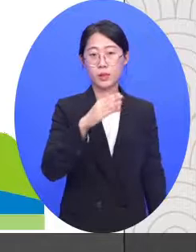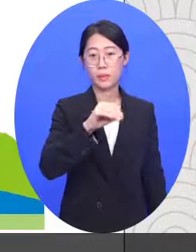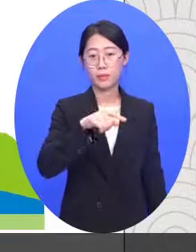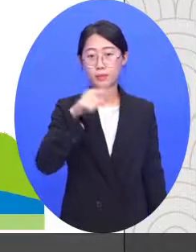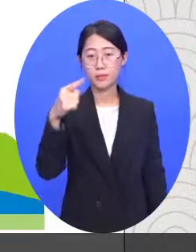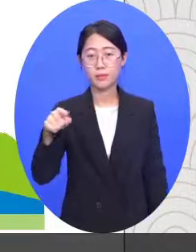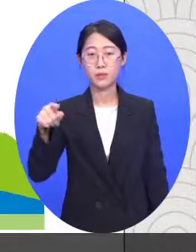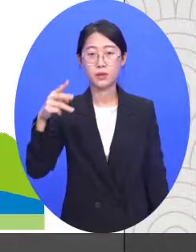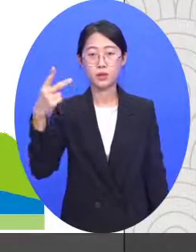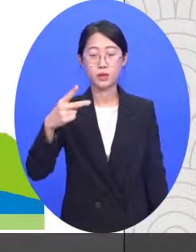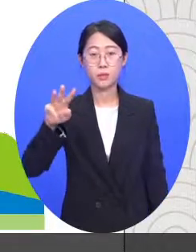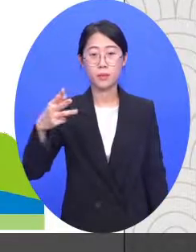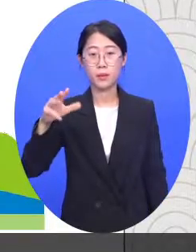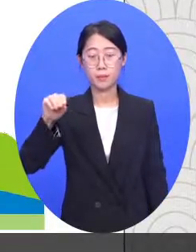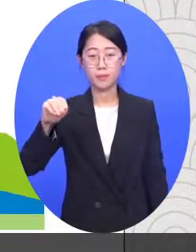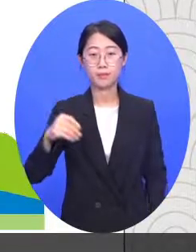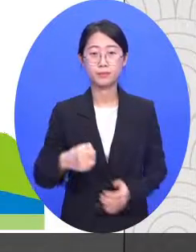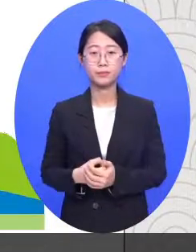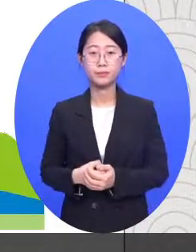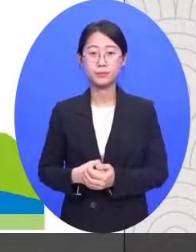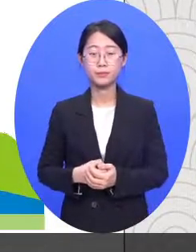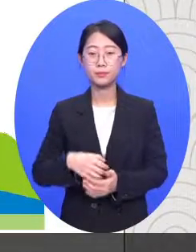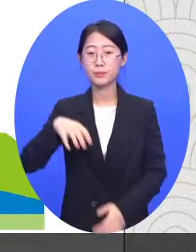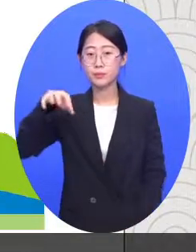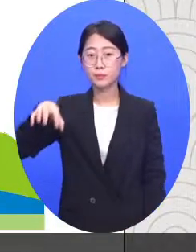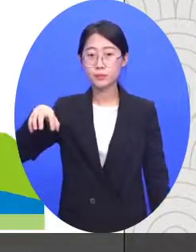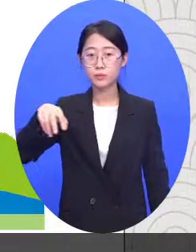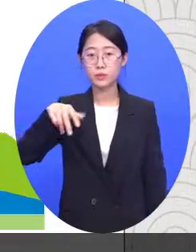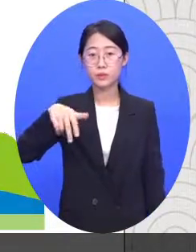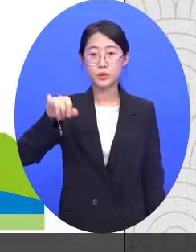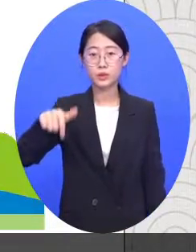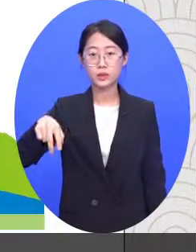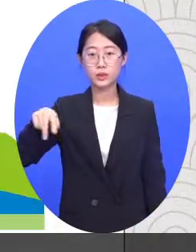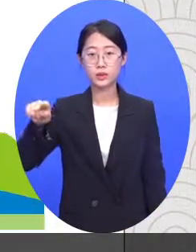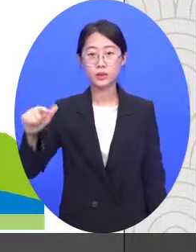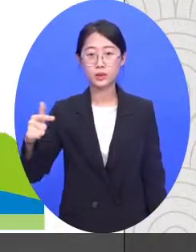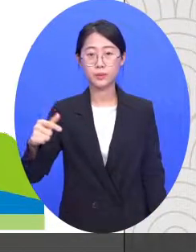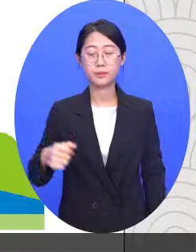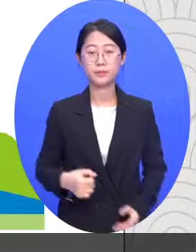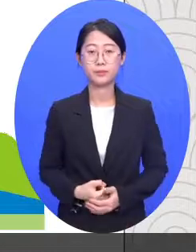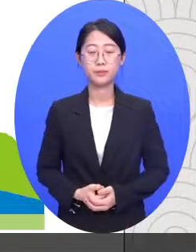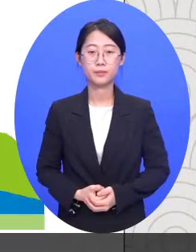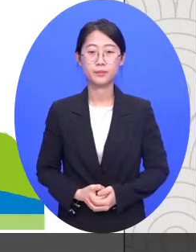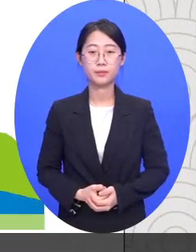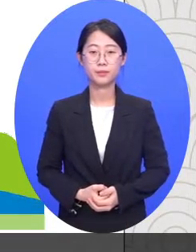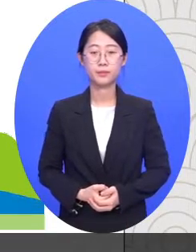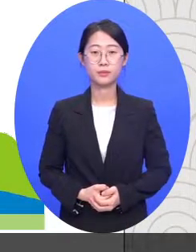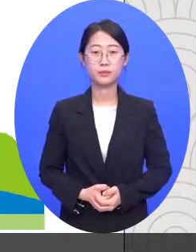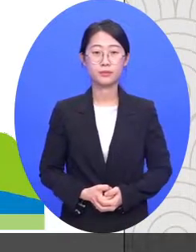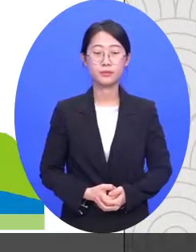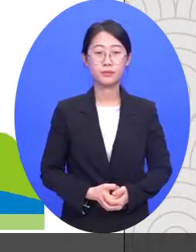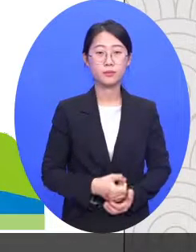연봉 2,400만원에서 2,800만원이며 근무지는 천안시 서북구 직산읍입니다.